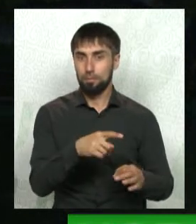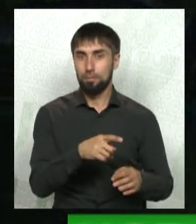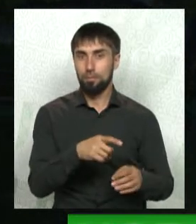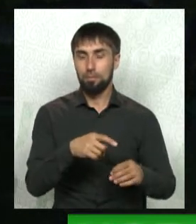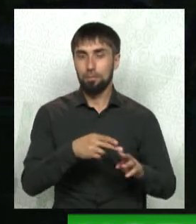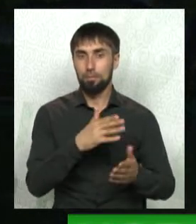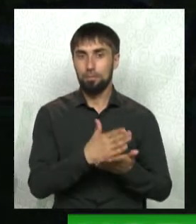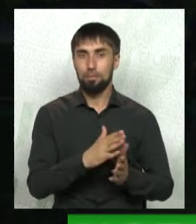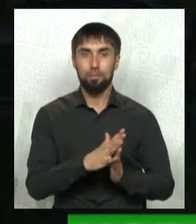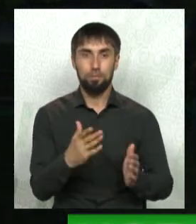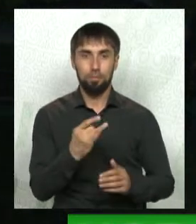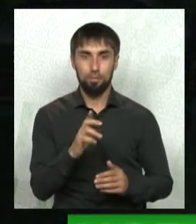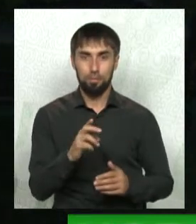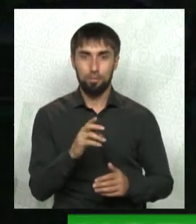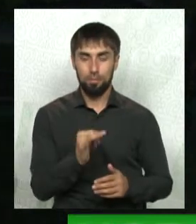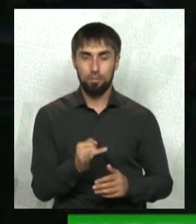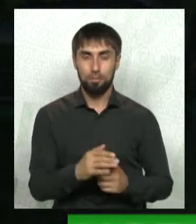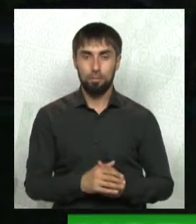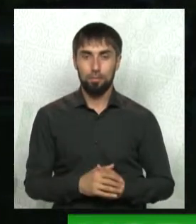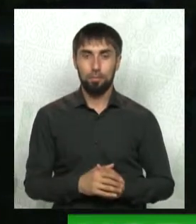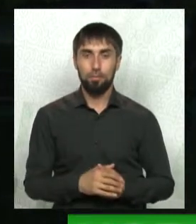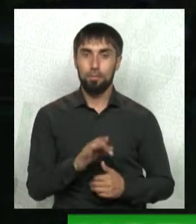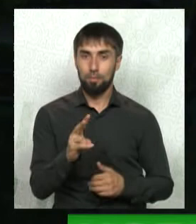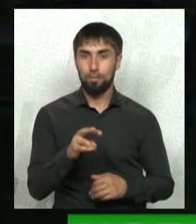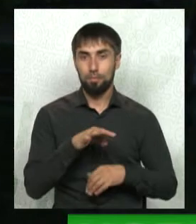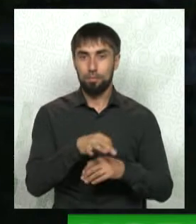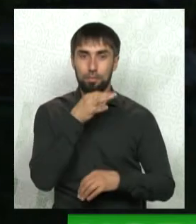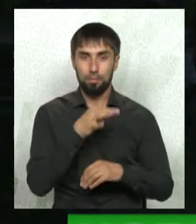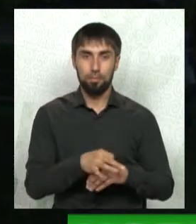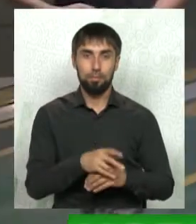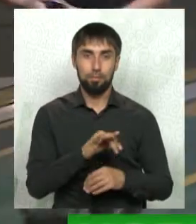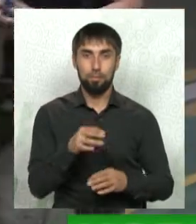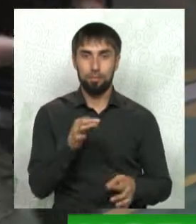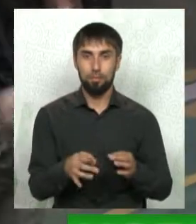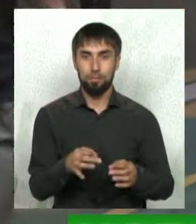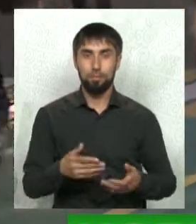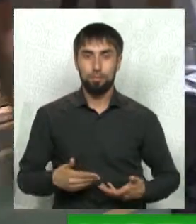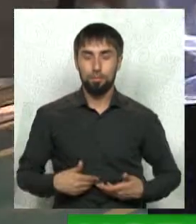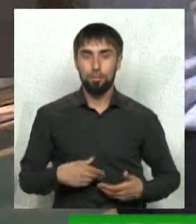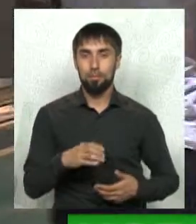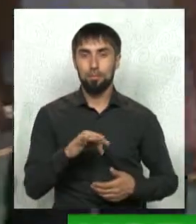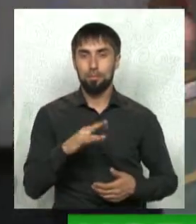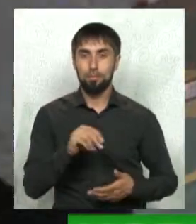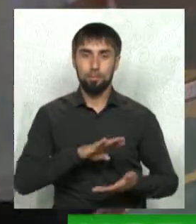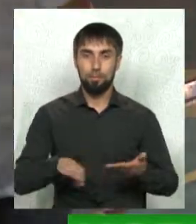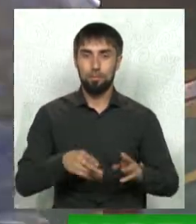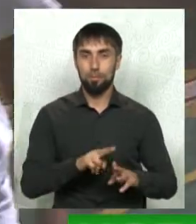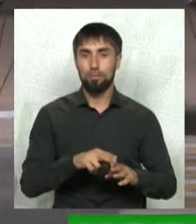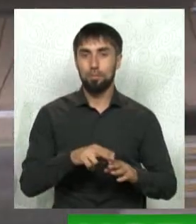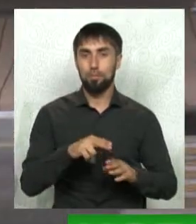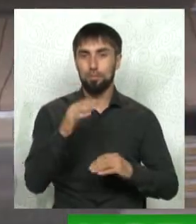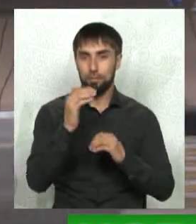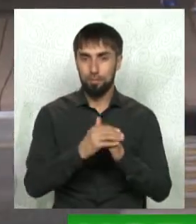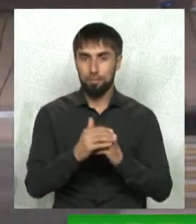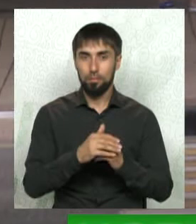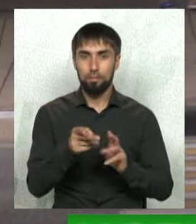причинен значительный ущерб, и он понесет ответственность перед судом. Жизнь в столице после захода солнца, как